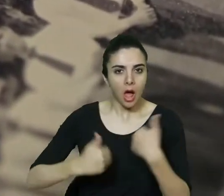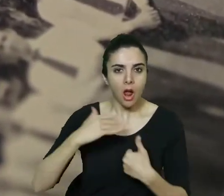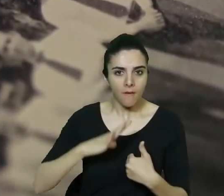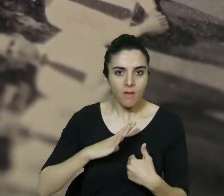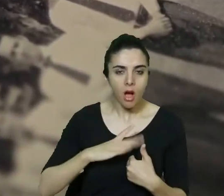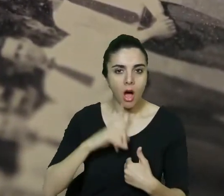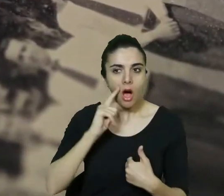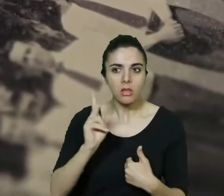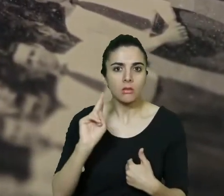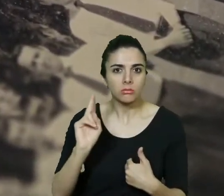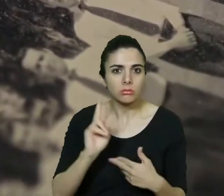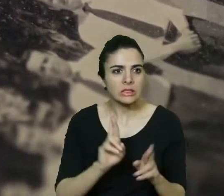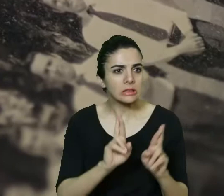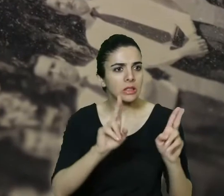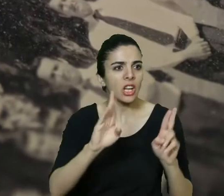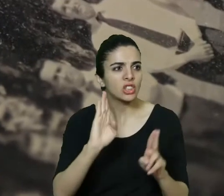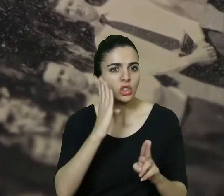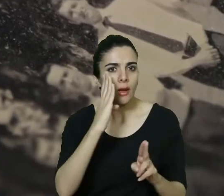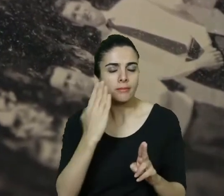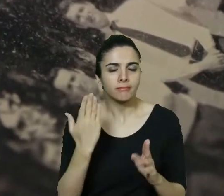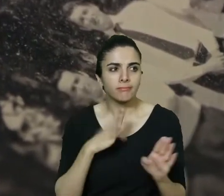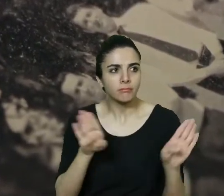adamlar kırılan camlar taktılar.